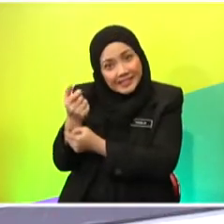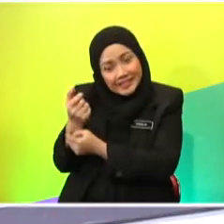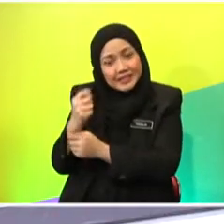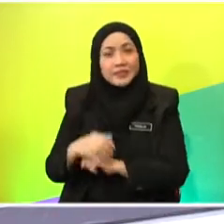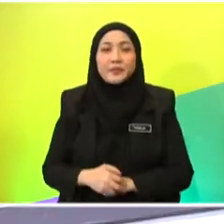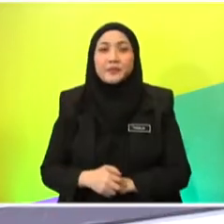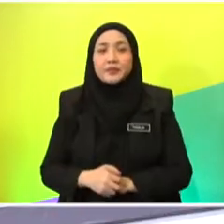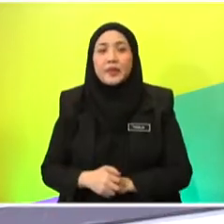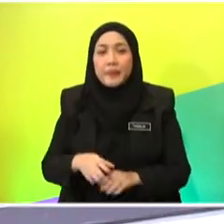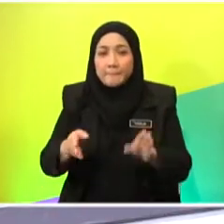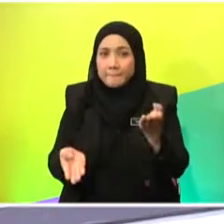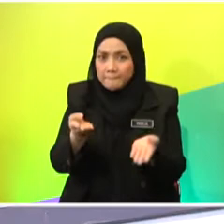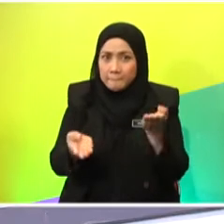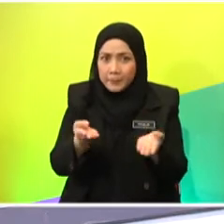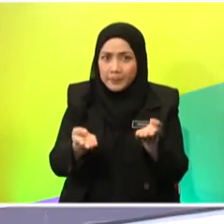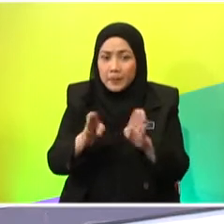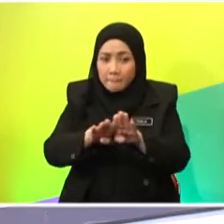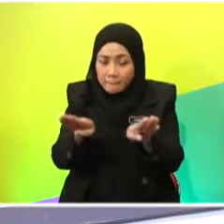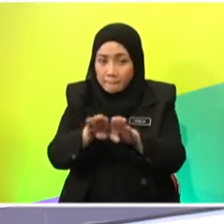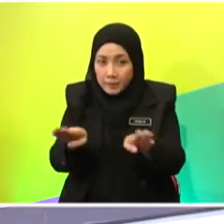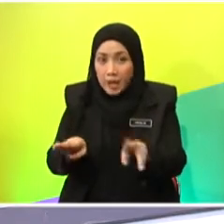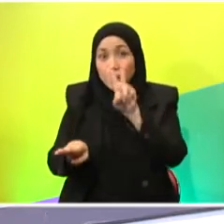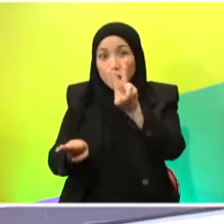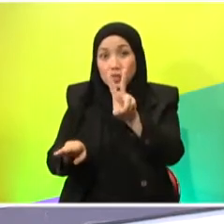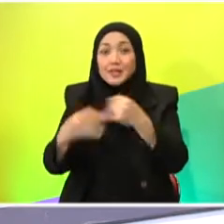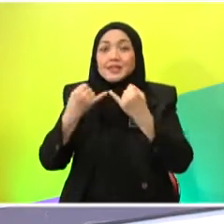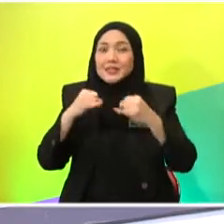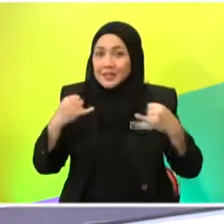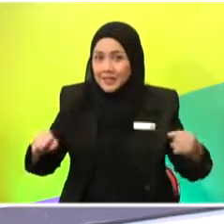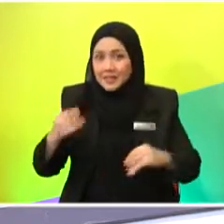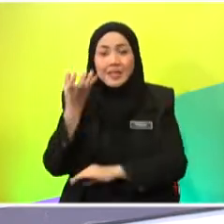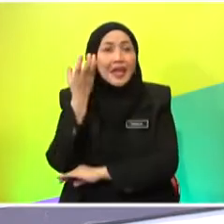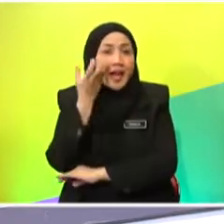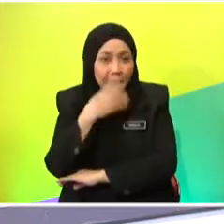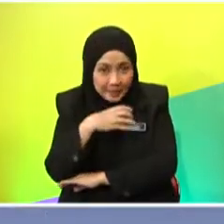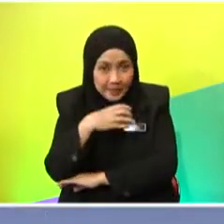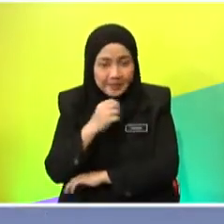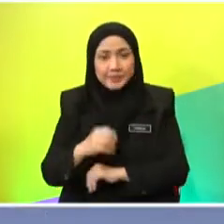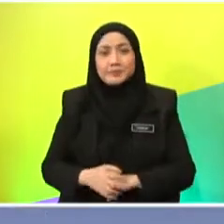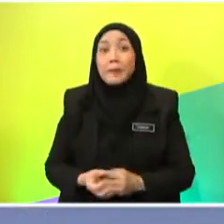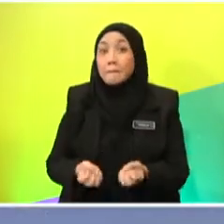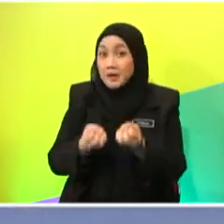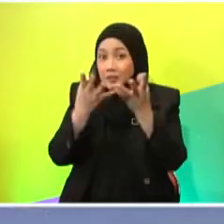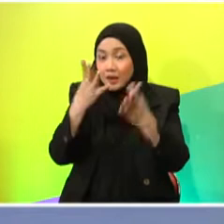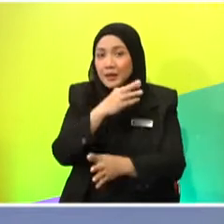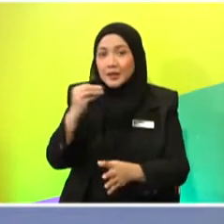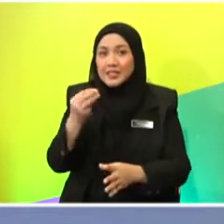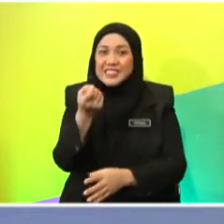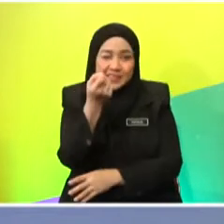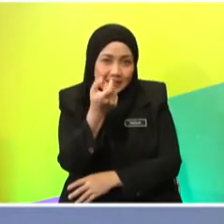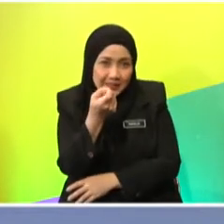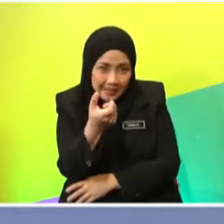jenis Apple bye yang banyaknya asing kencingnya banyak sedikit mana yang banyak